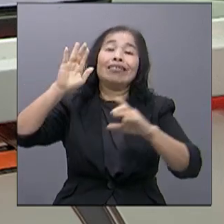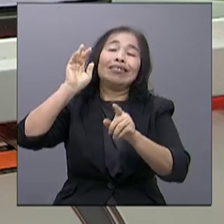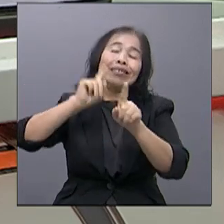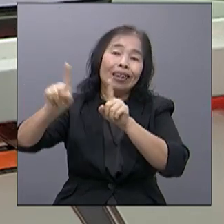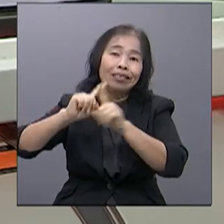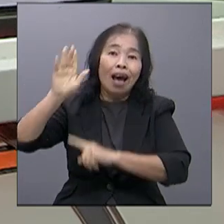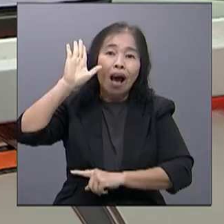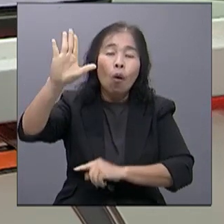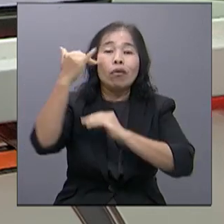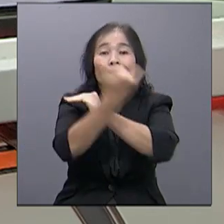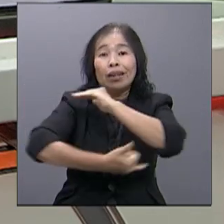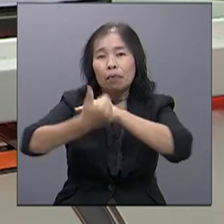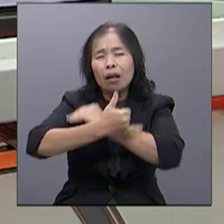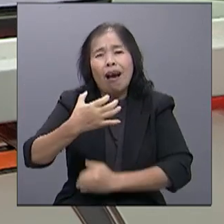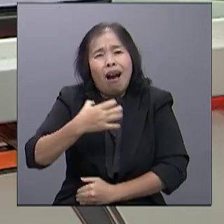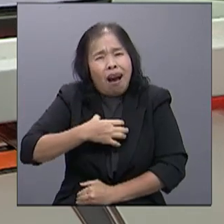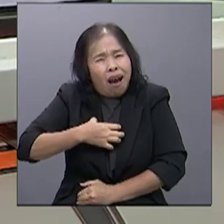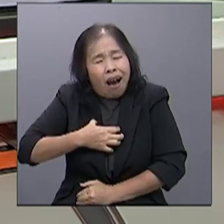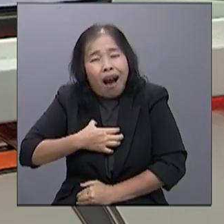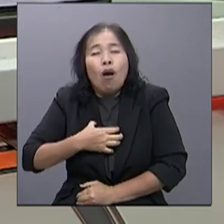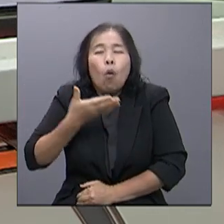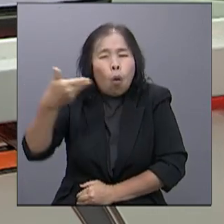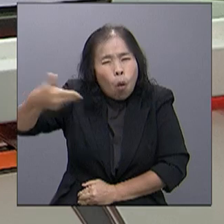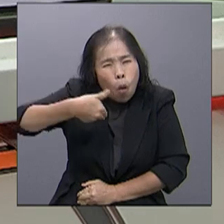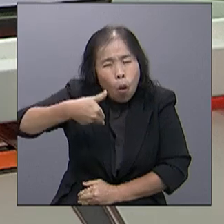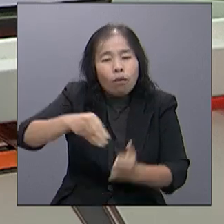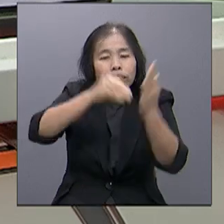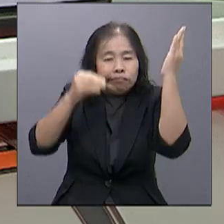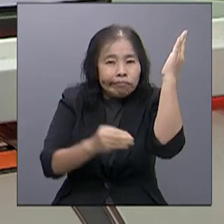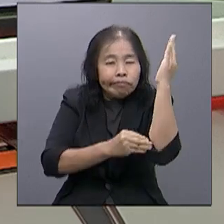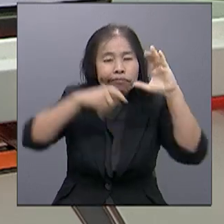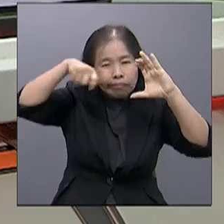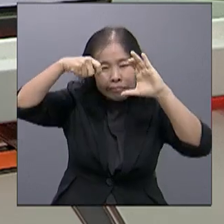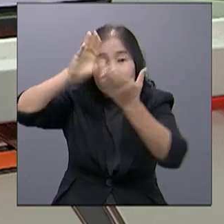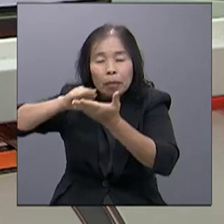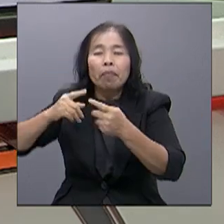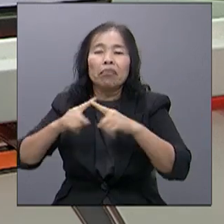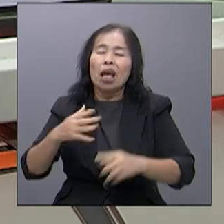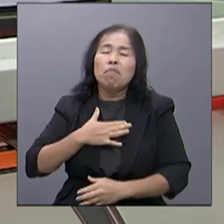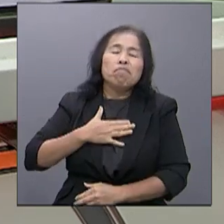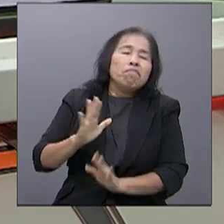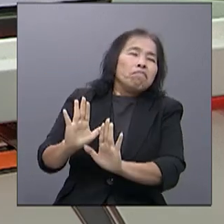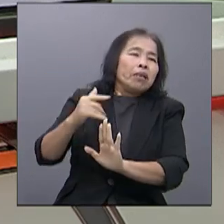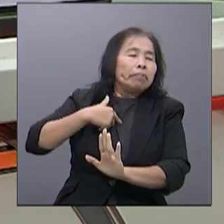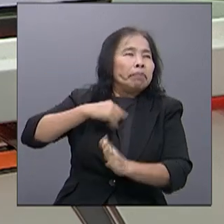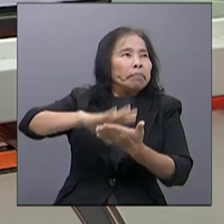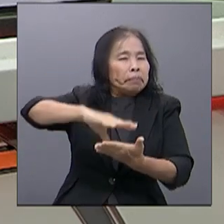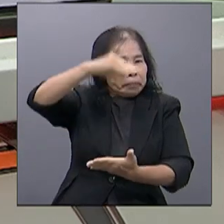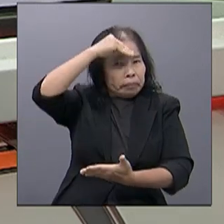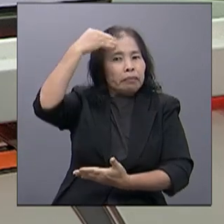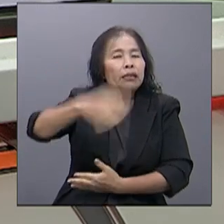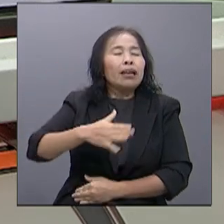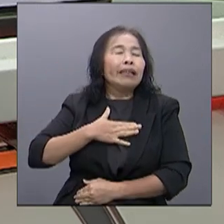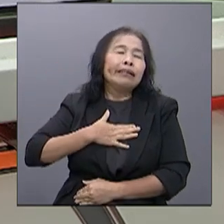พยายามที่จะมาถ่ายทำที่นี่แต่เนื่องจากเราเคยมีบทเรียนกันมาก่อนแล้วดังนั้นการจะพิจารณาอนุญาตให้ถ่าย